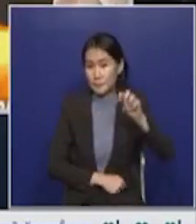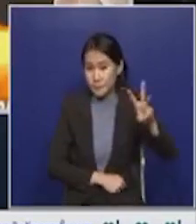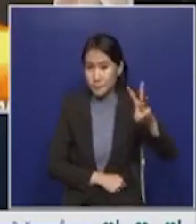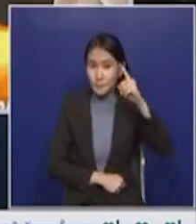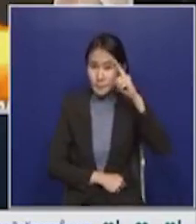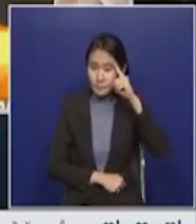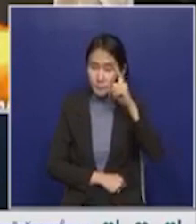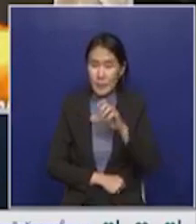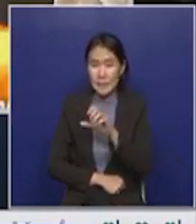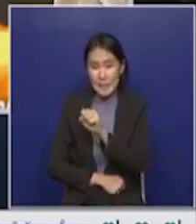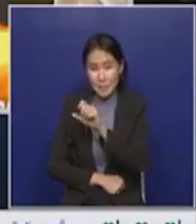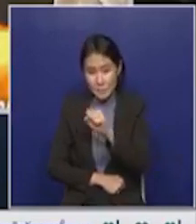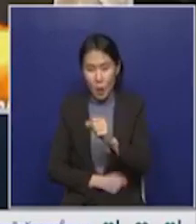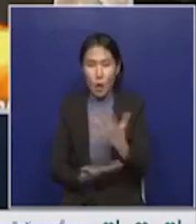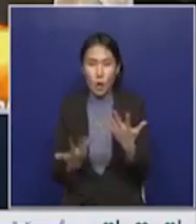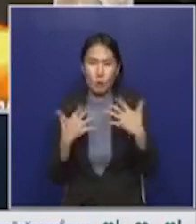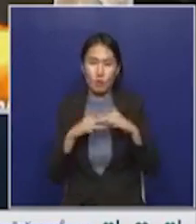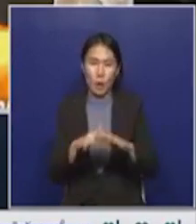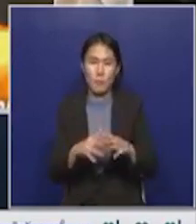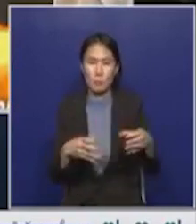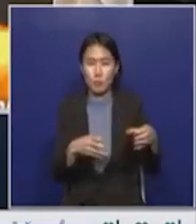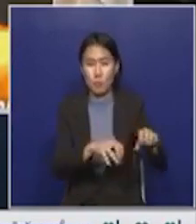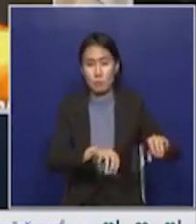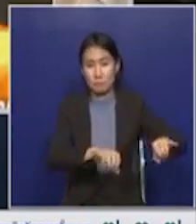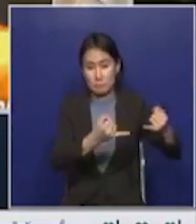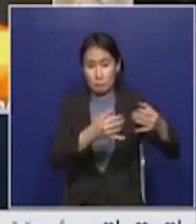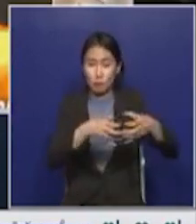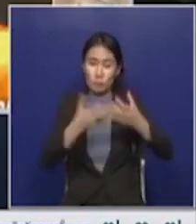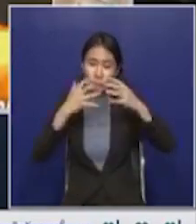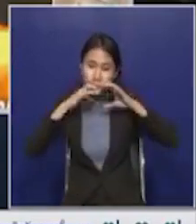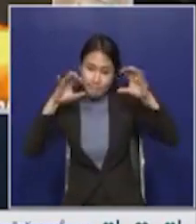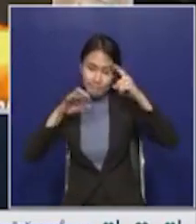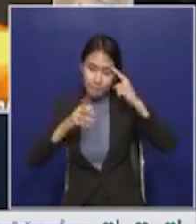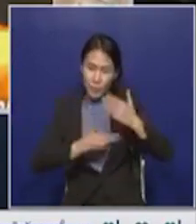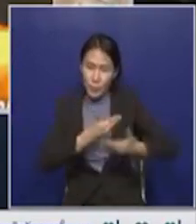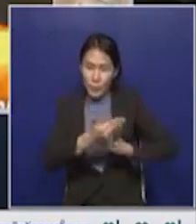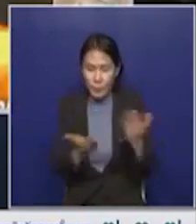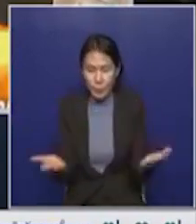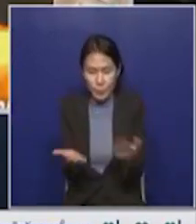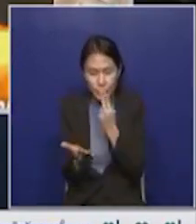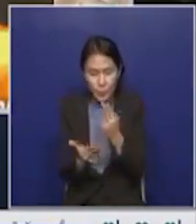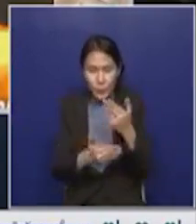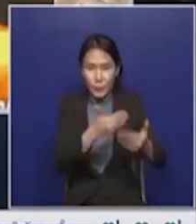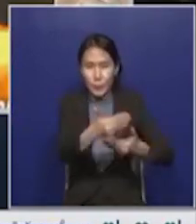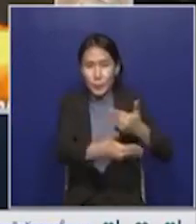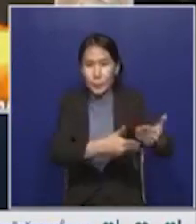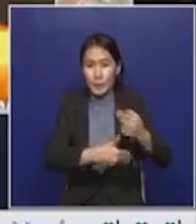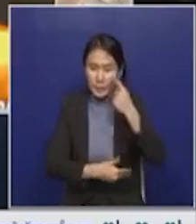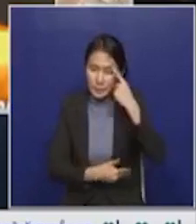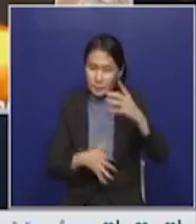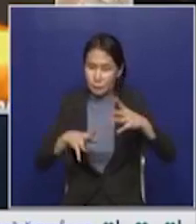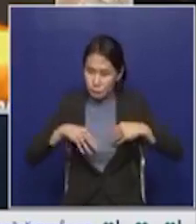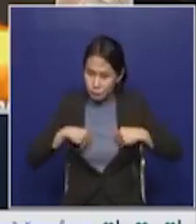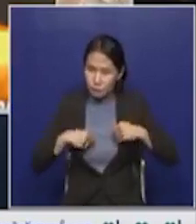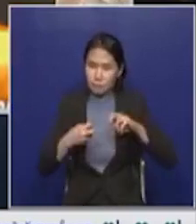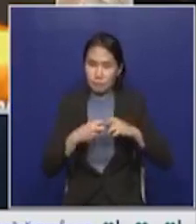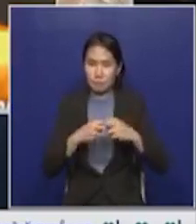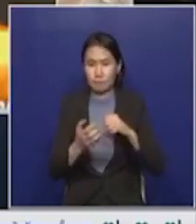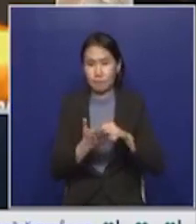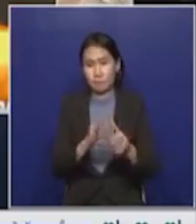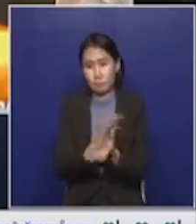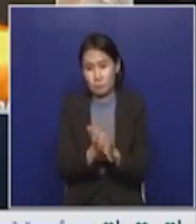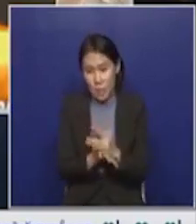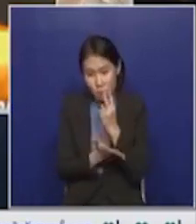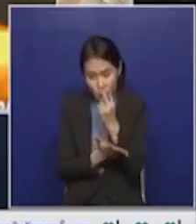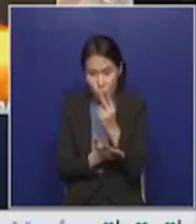ท่านสมาชิกสภาผู้แทนราษฎรทั้งฝ่ายคะหน้าบ้านเราช่วยกันผลักดันด้วยข้างหน้าด้วยกันรับหลักการแล้วไปแก้ไขละเอียด